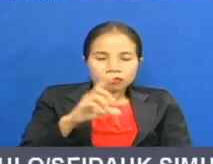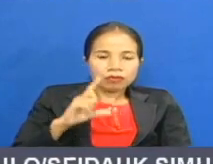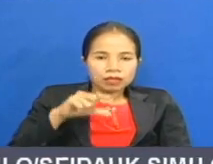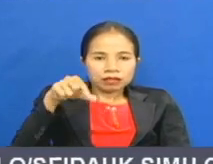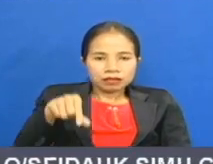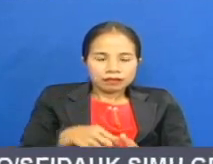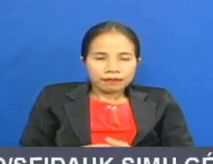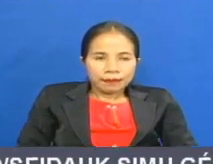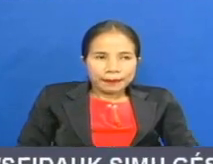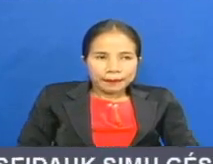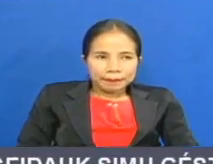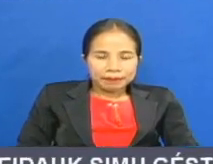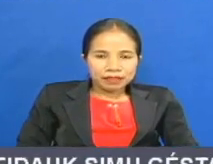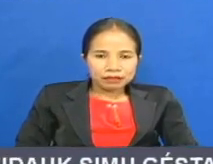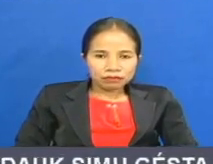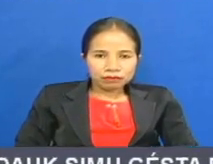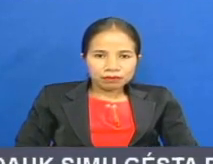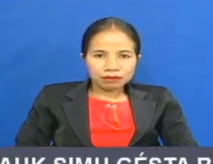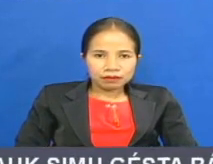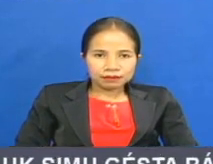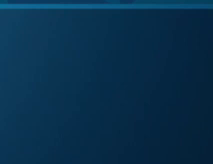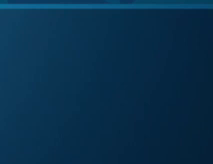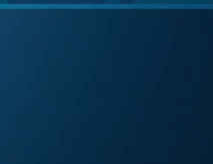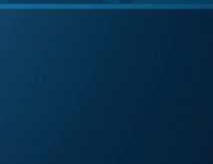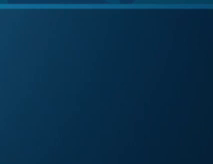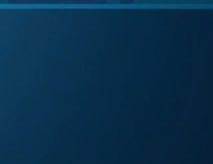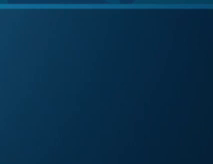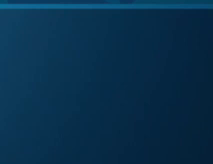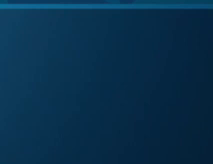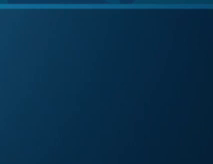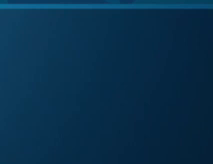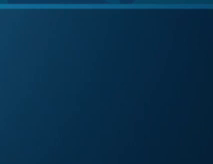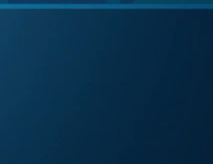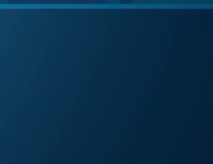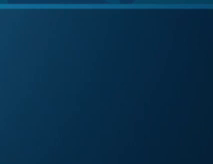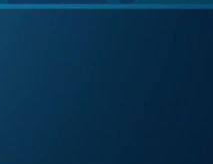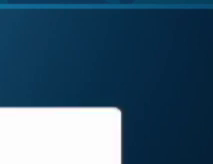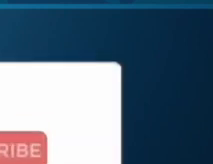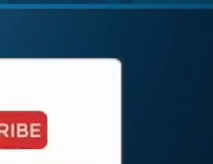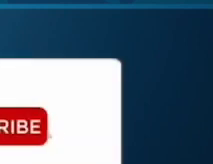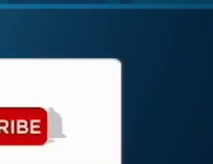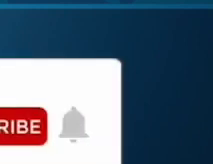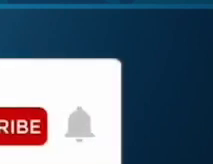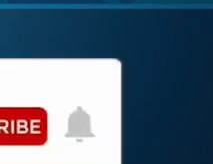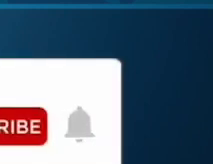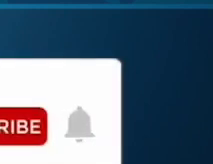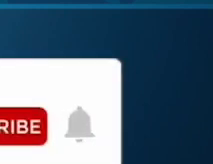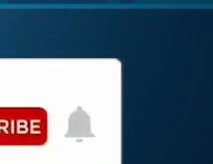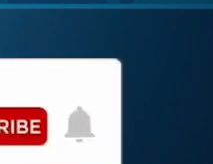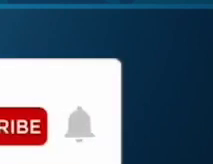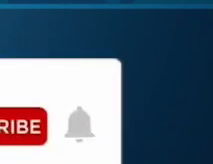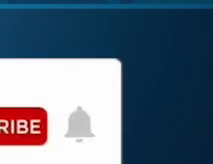Likisa. Husi Manatutu, Aurelia Madeira, ba RTTL. Atu hetang informasaun faktuais no atuais,